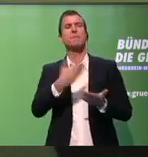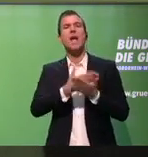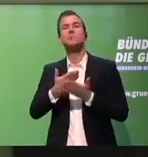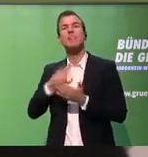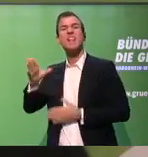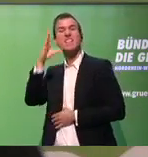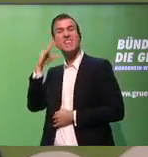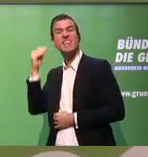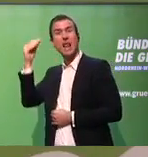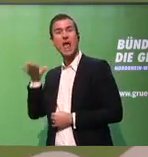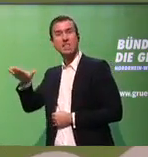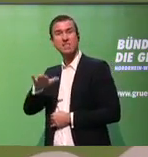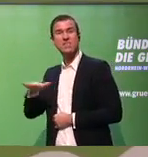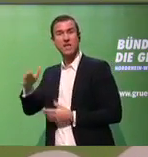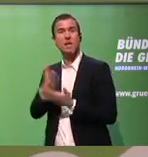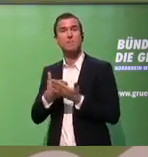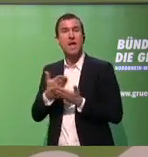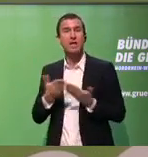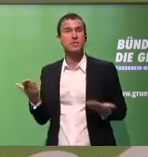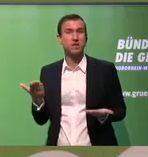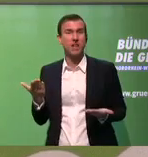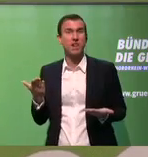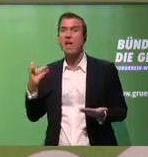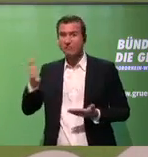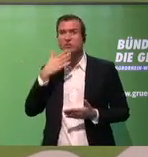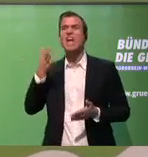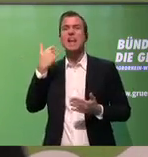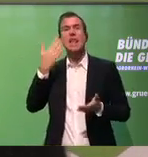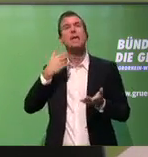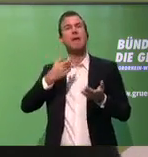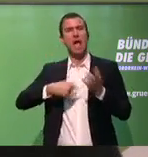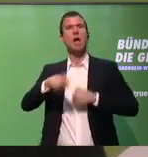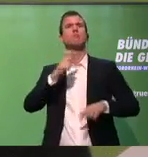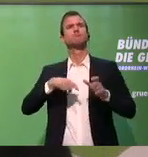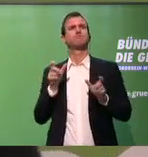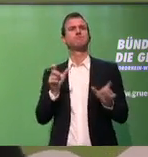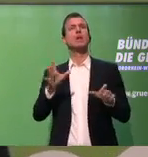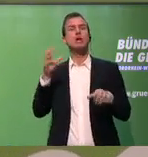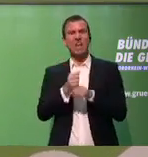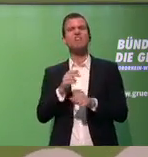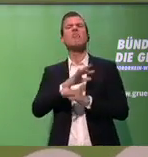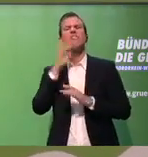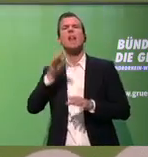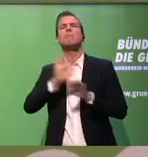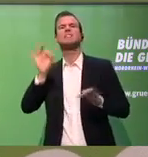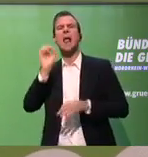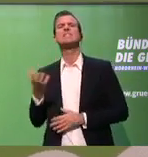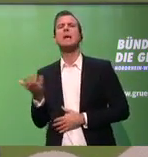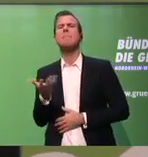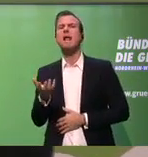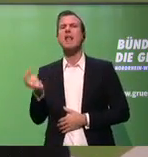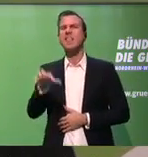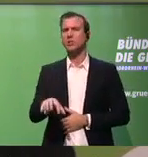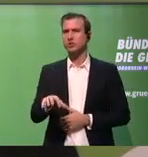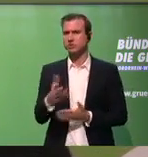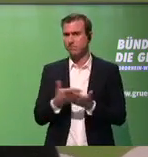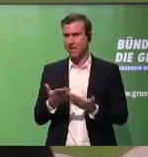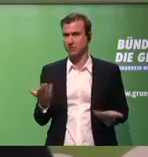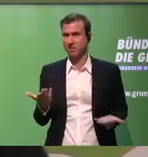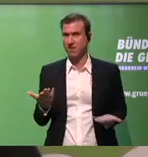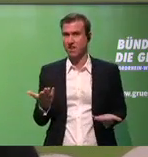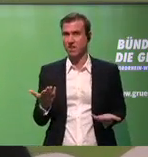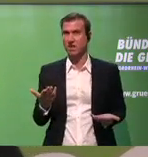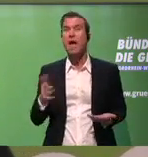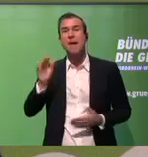Niederlande sich viel besser gegen den Klimawandel rüsten können als zum Beispiel Bangladesch. Aber in Bangladesch wird auch ungefähr ein Drittel des